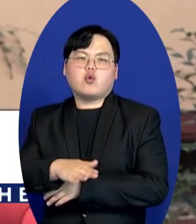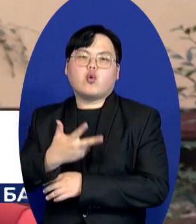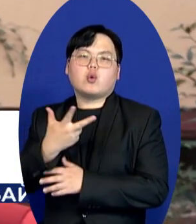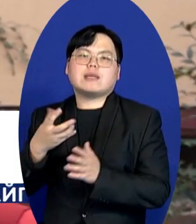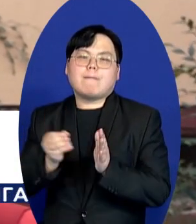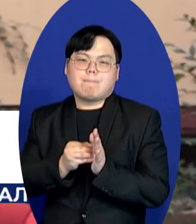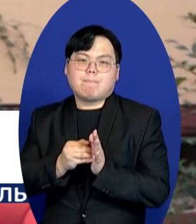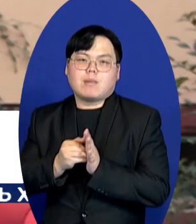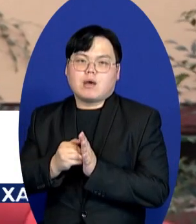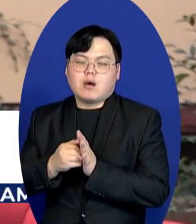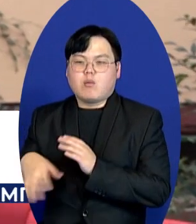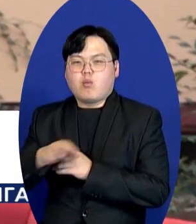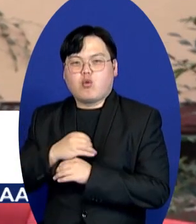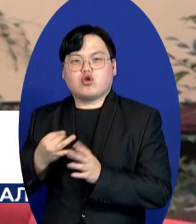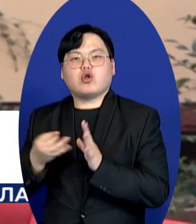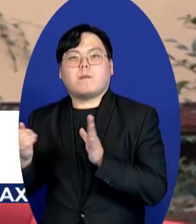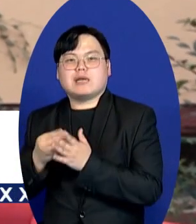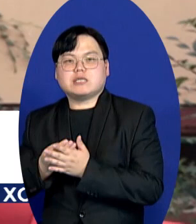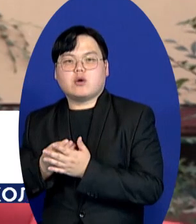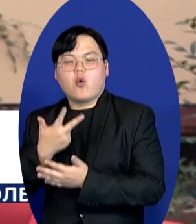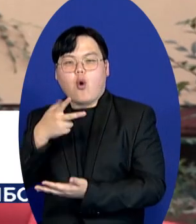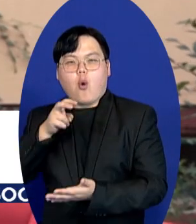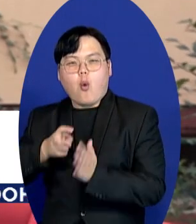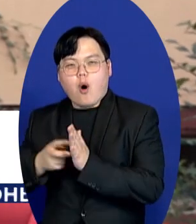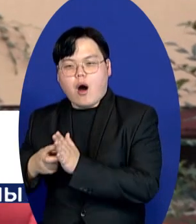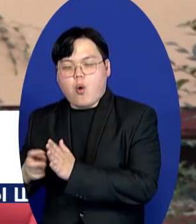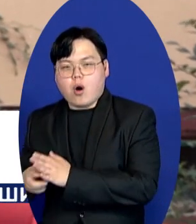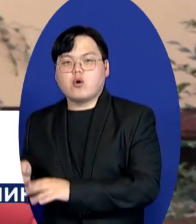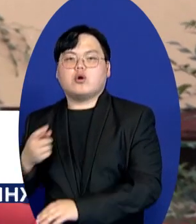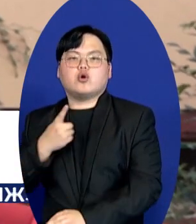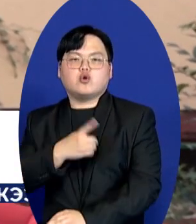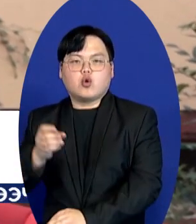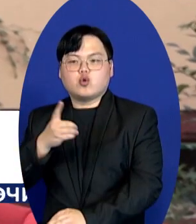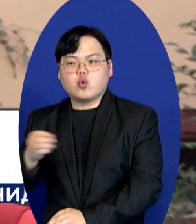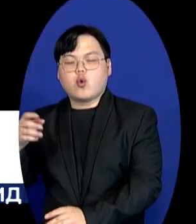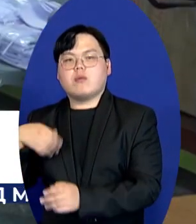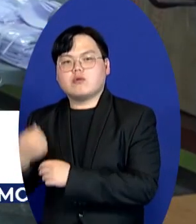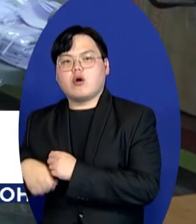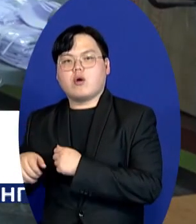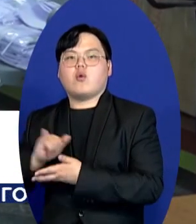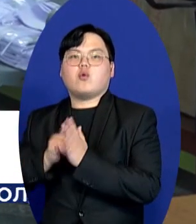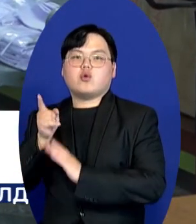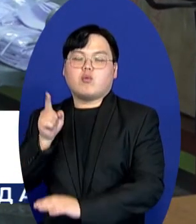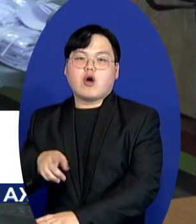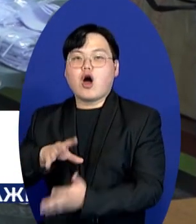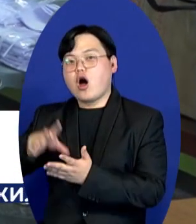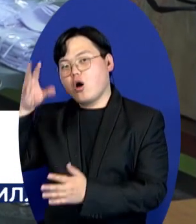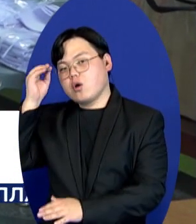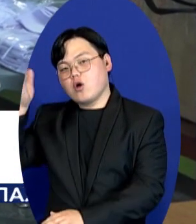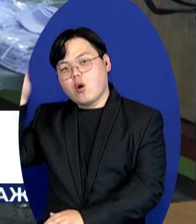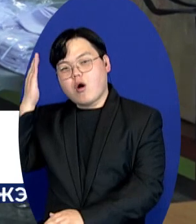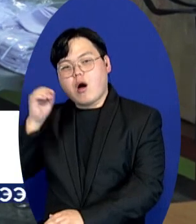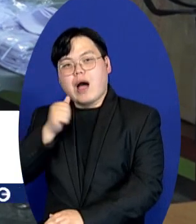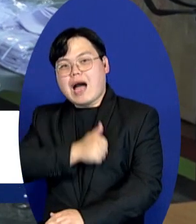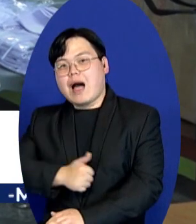мянга төгрөгийн тэргээс хардаа ингээд 3 хувааж төлнө гэхэд л 100 мянгаар ингээд хувааж төлнө гэсэн үг аахгүй. Оюутнууд дотор байрны